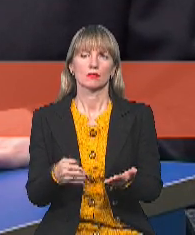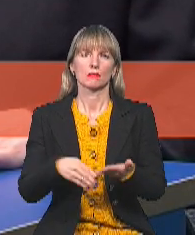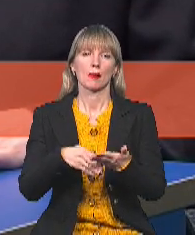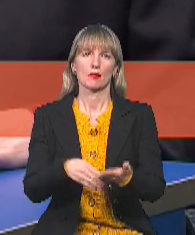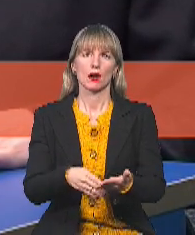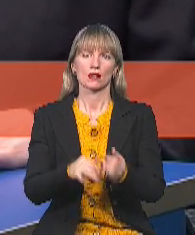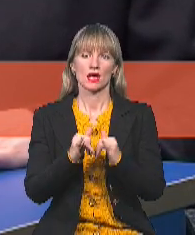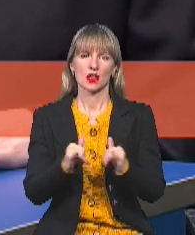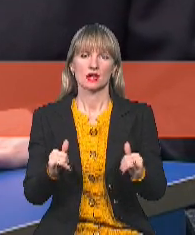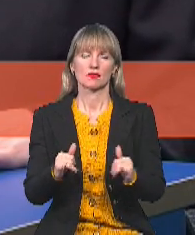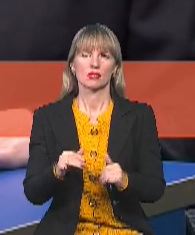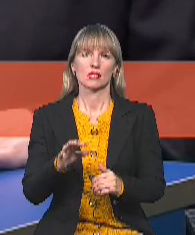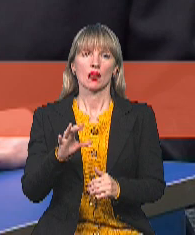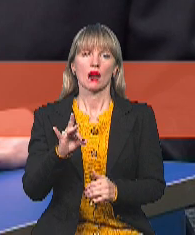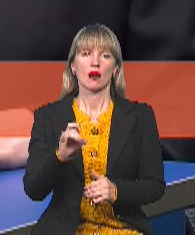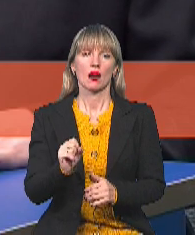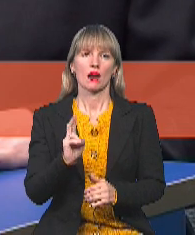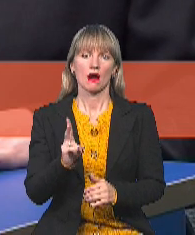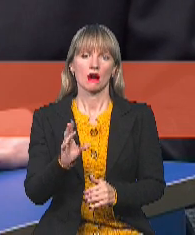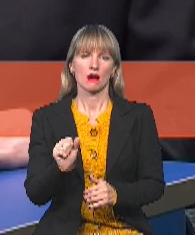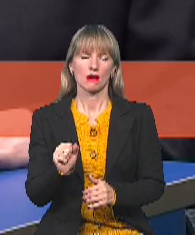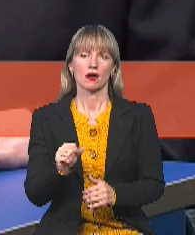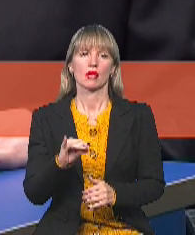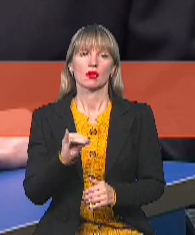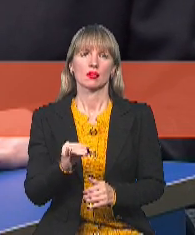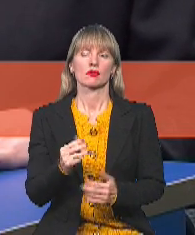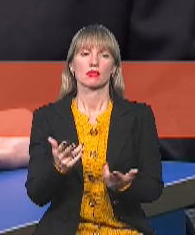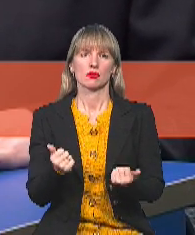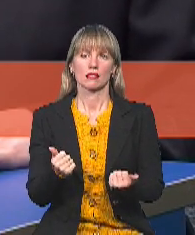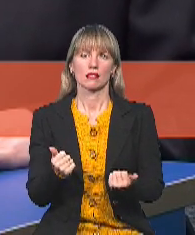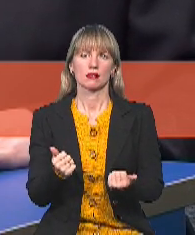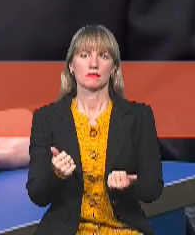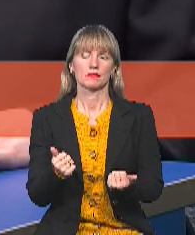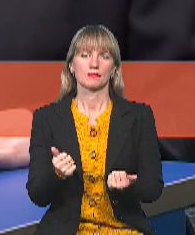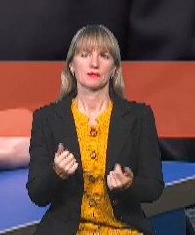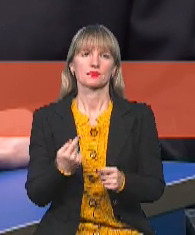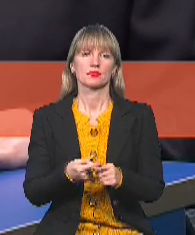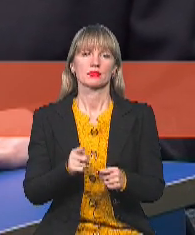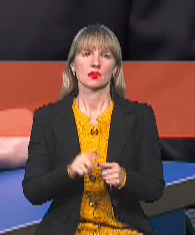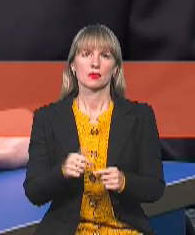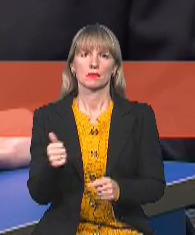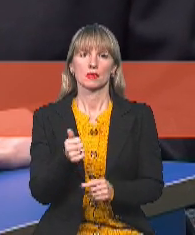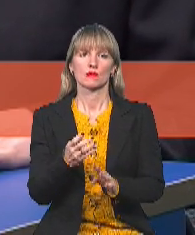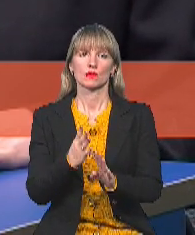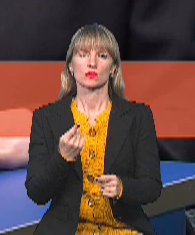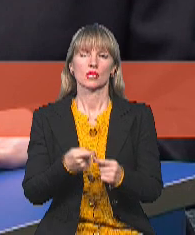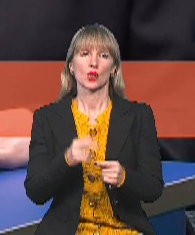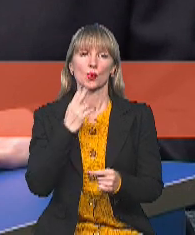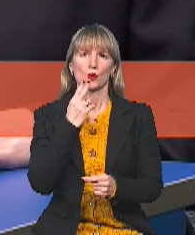способствует развитию онкозаболеваний. И, конечно, это в первую очередь это